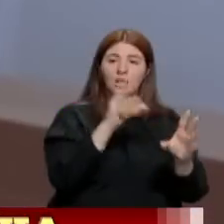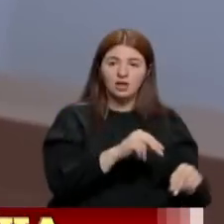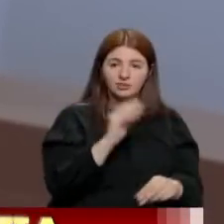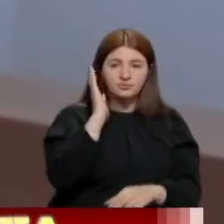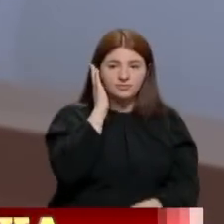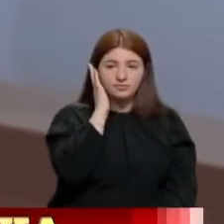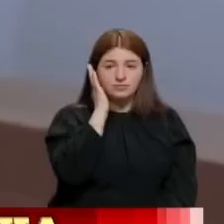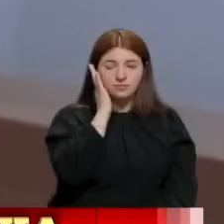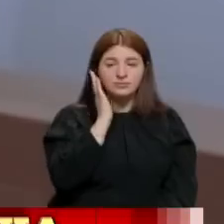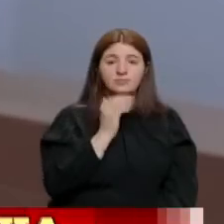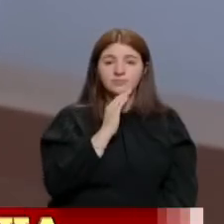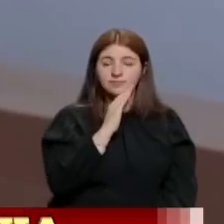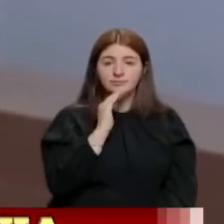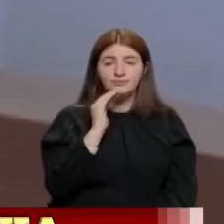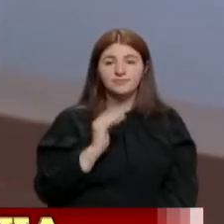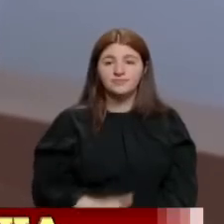kaldı.